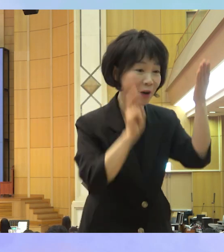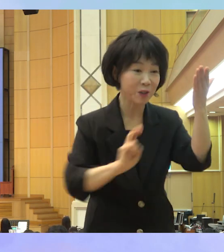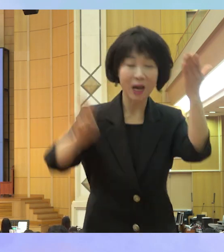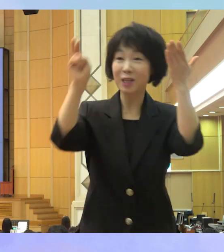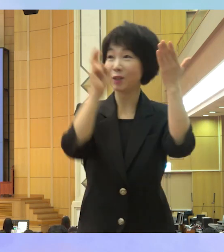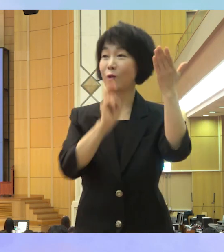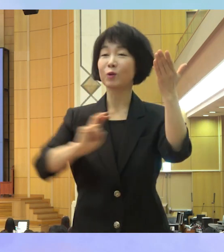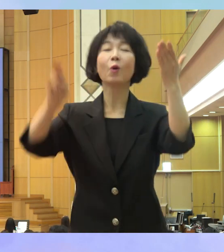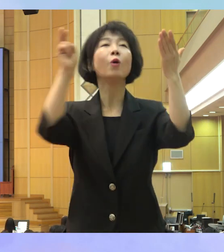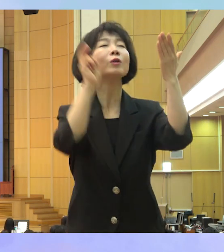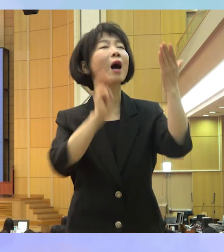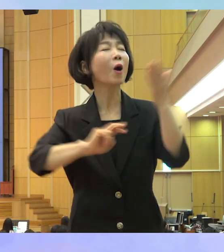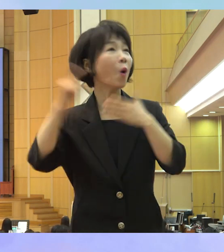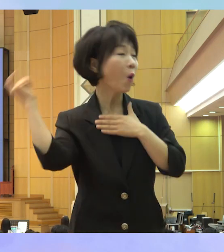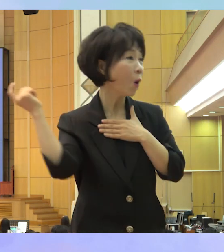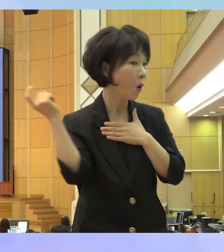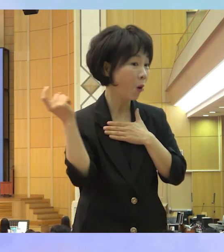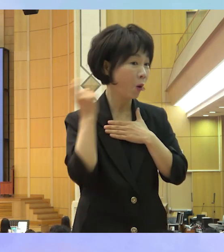부르시던 찬송